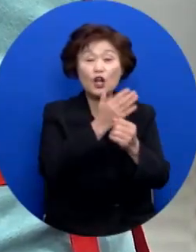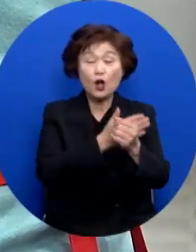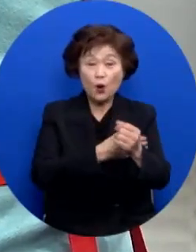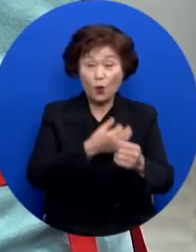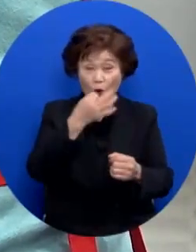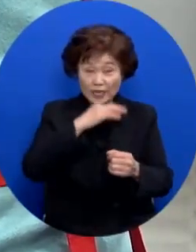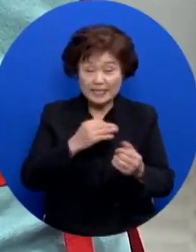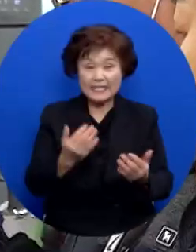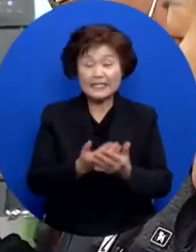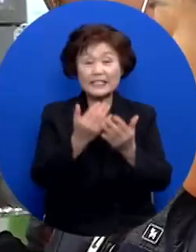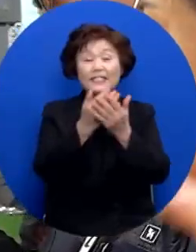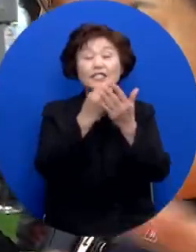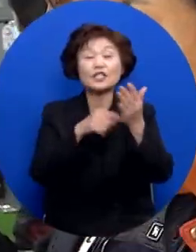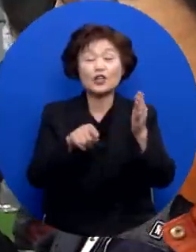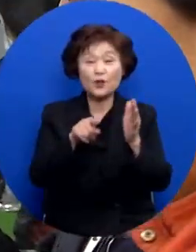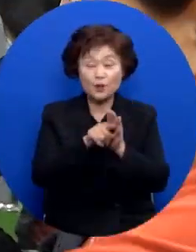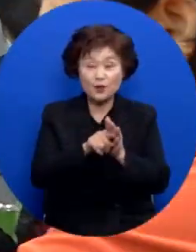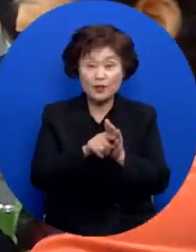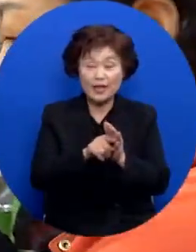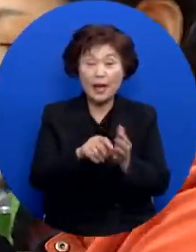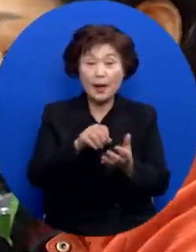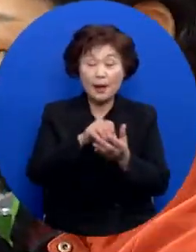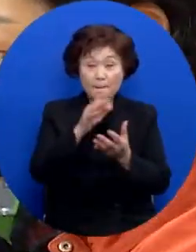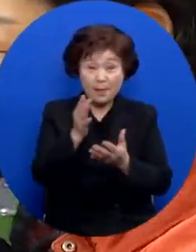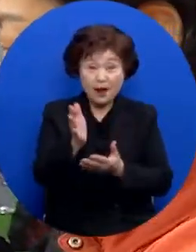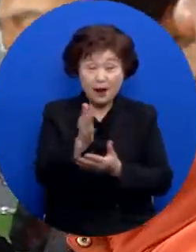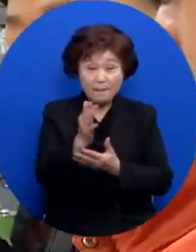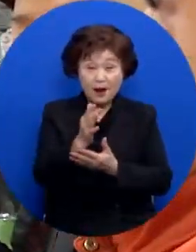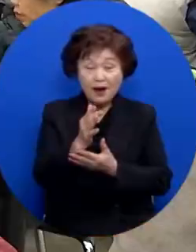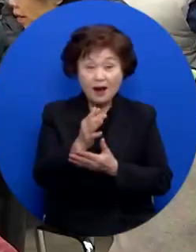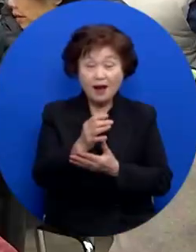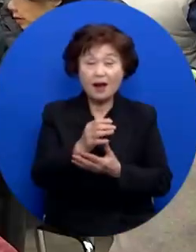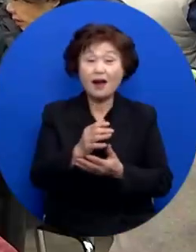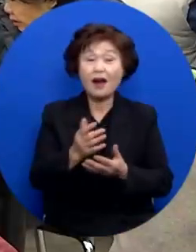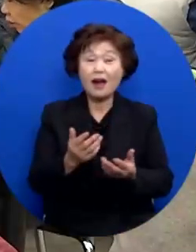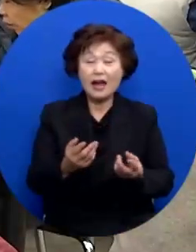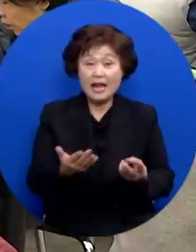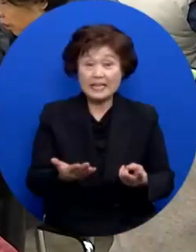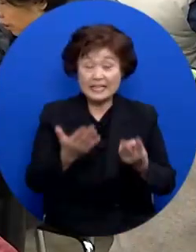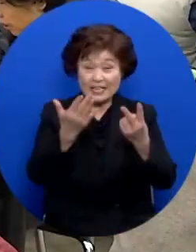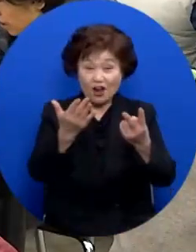무상급식, 오병이어, 기적의 도시락 사역을 전개하며 이웃 섬김을 펼쳐오고 있습니다.